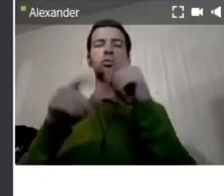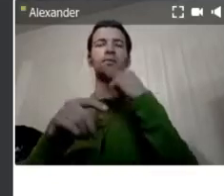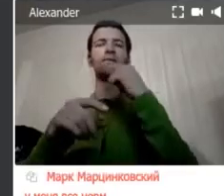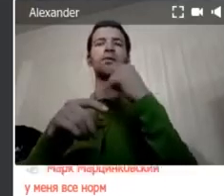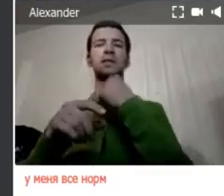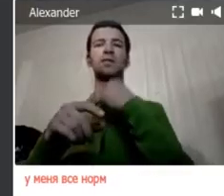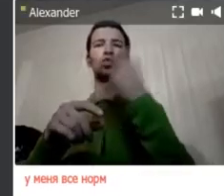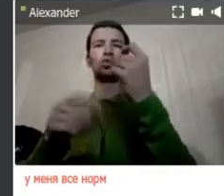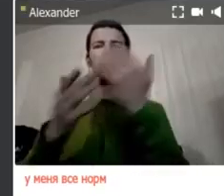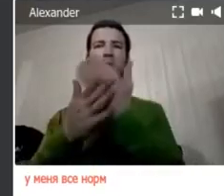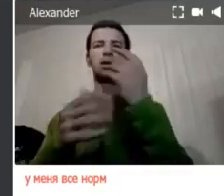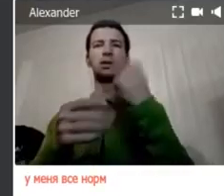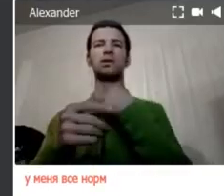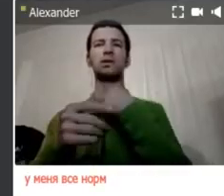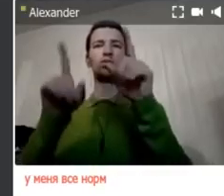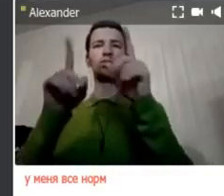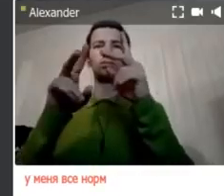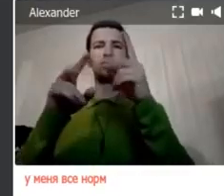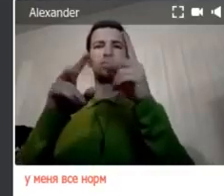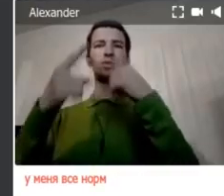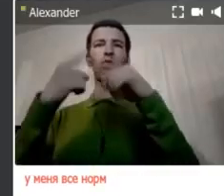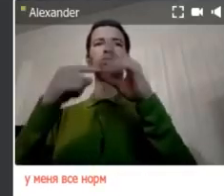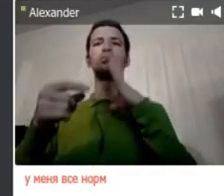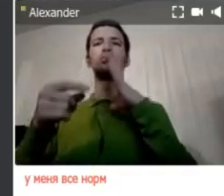чтобы не сильно звук был.